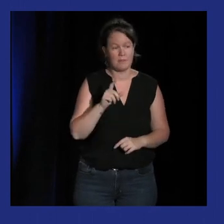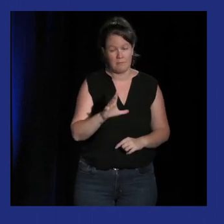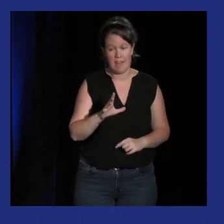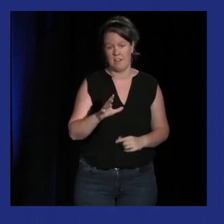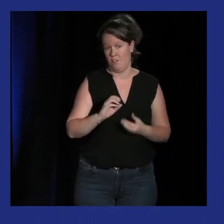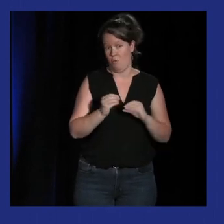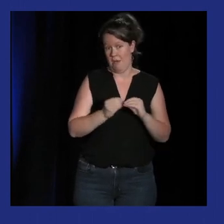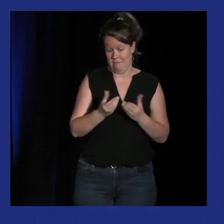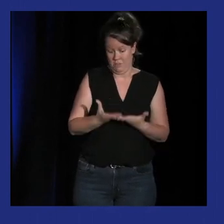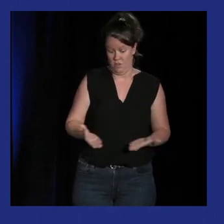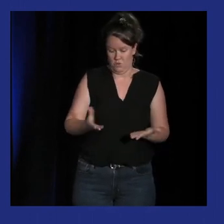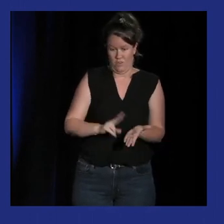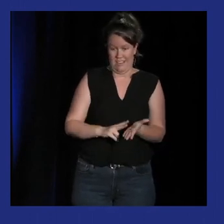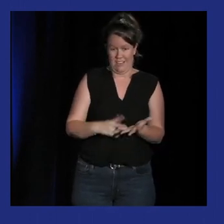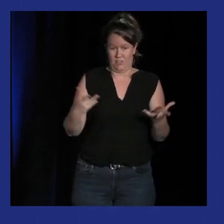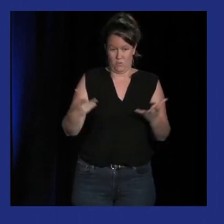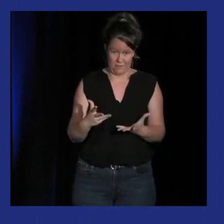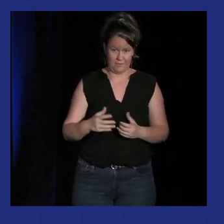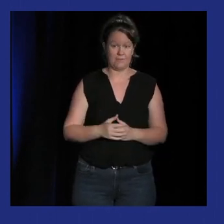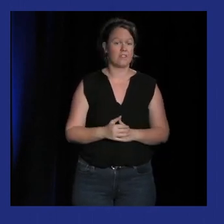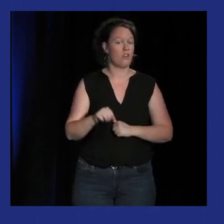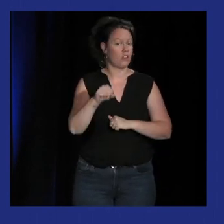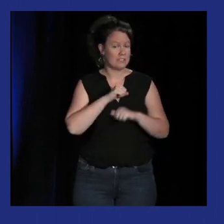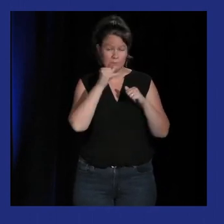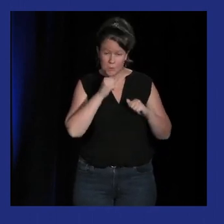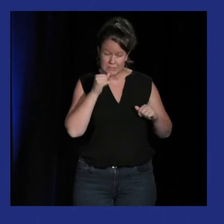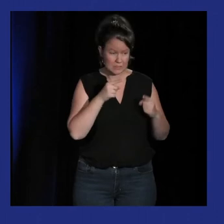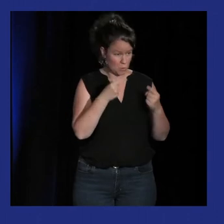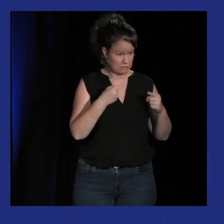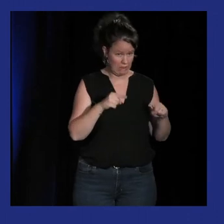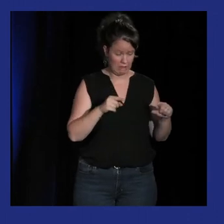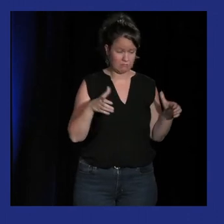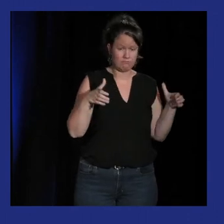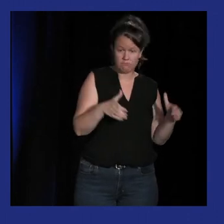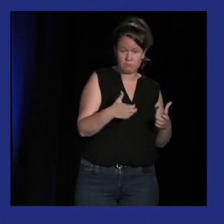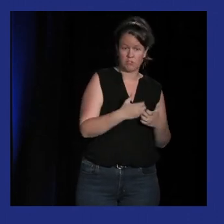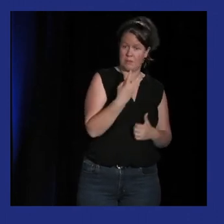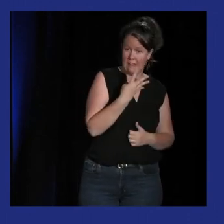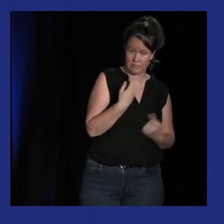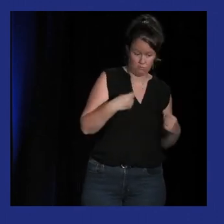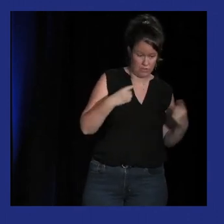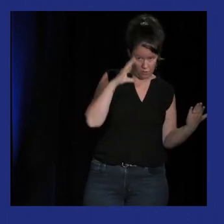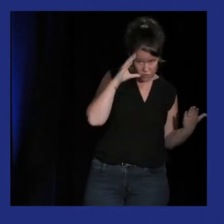royaume on faisait des concerts à taille humaine on faisait des concerts de quatuores